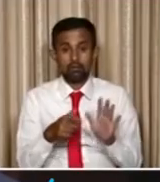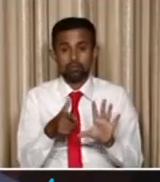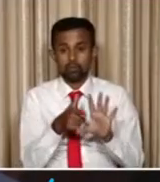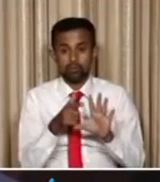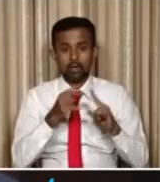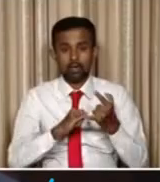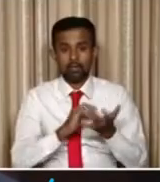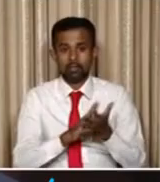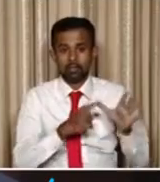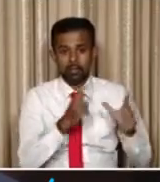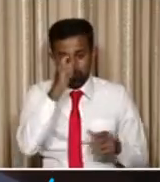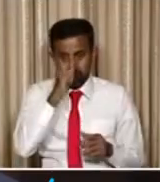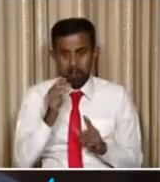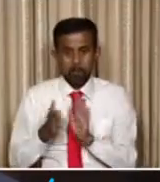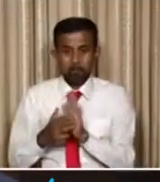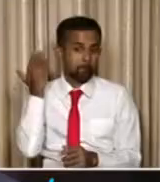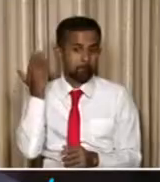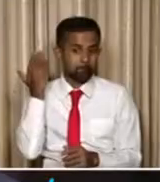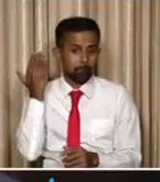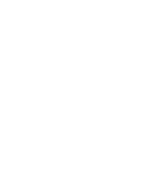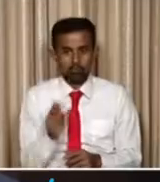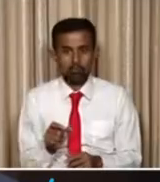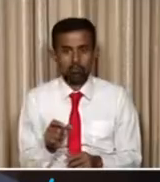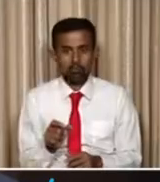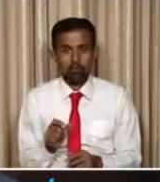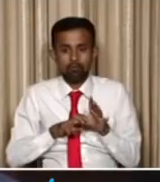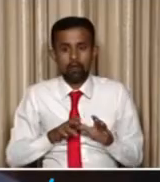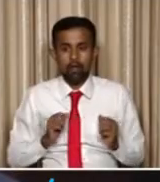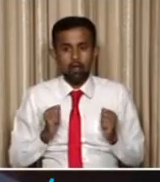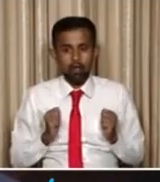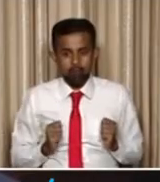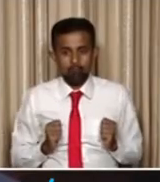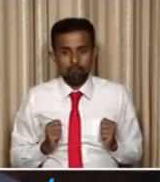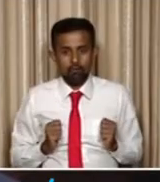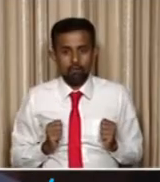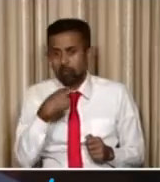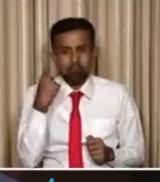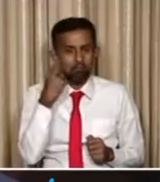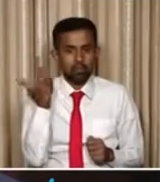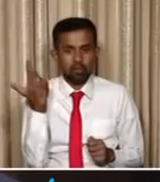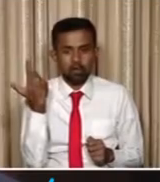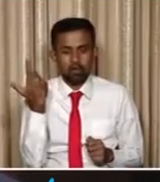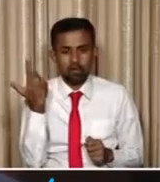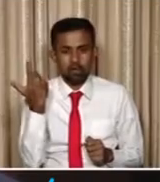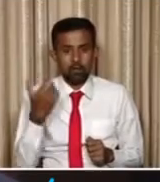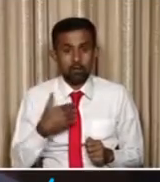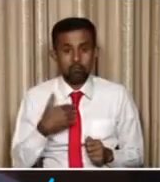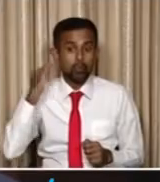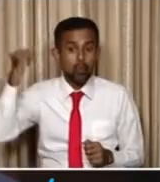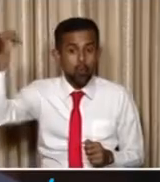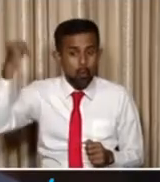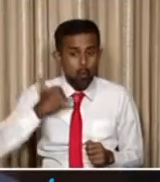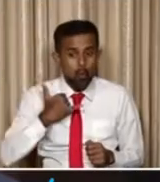හේෂ මන්ත්‍රීතුමයි මරික්කාර මන්ත්‍රීතුමයි පිටිපස්සේ එක පුද්ගලෙක් පාඩි වෙලා ඉන්නවා. දැන් මම ඇත්තටම මේ පුද්ගලයා වඳුරන්නේ නැහැ. මට එනවා විදේශ රටකින් කෝල්